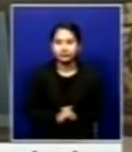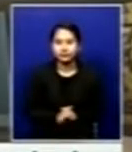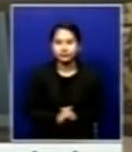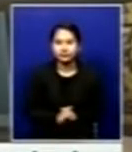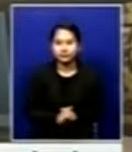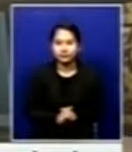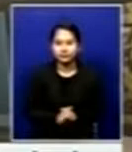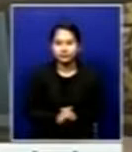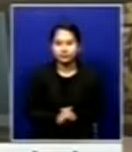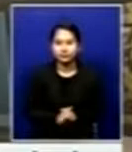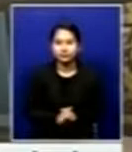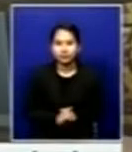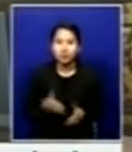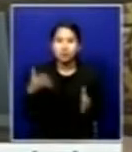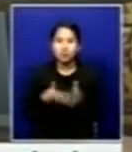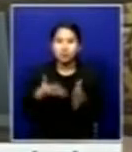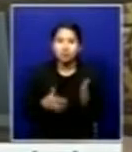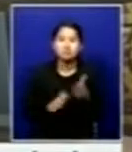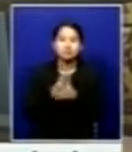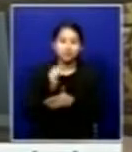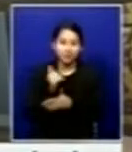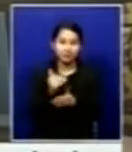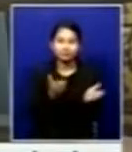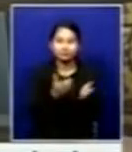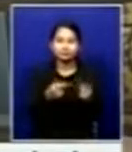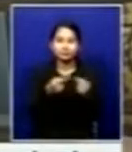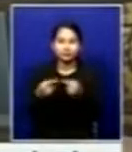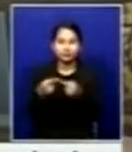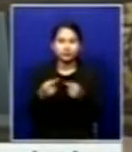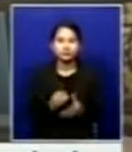2-4-5 เขายังฝ่าฟันไปถึงได้ผมขอภาพต่อไปครับ